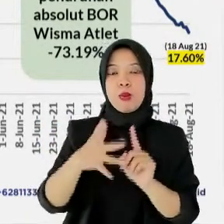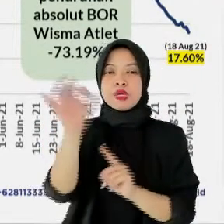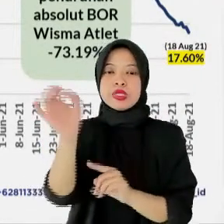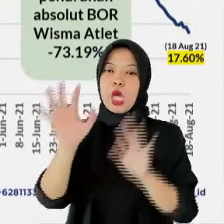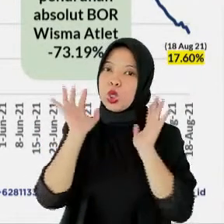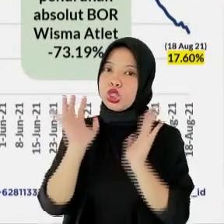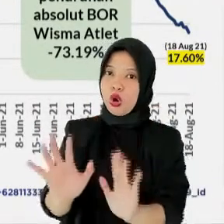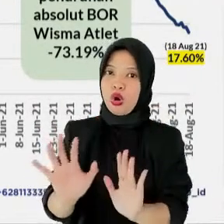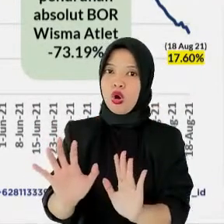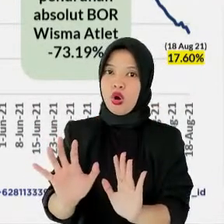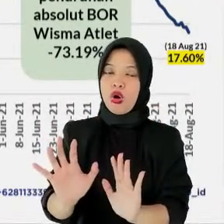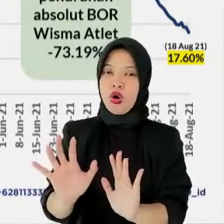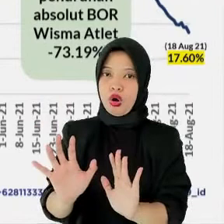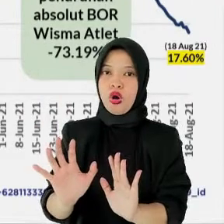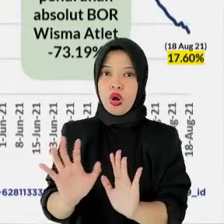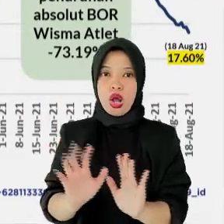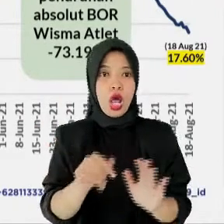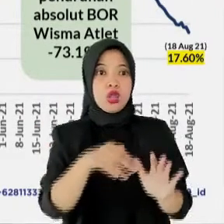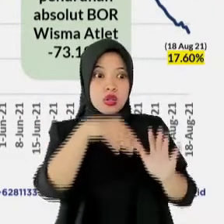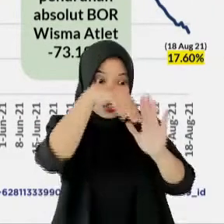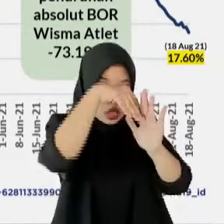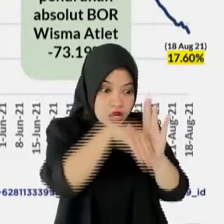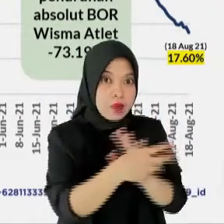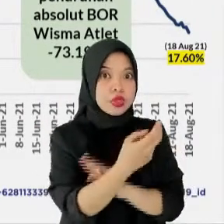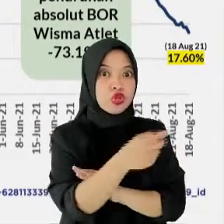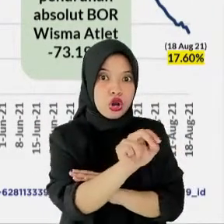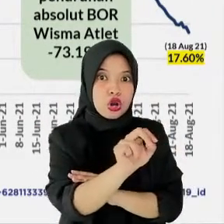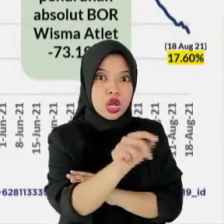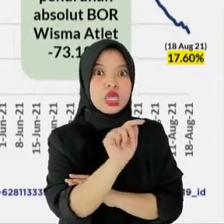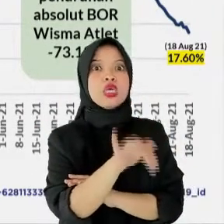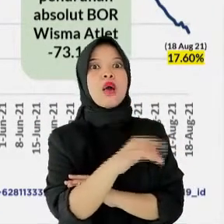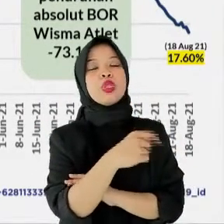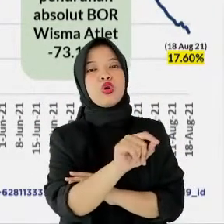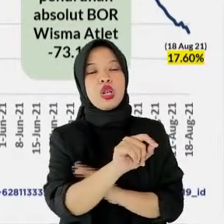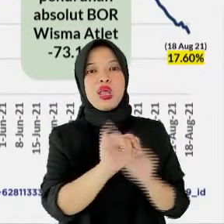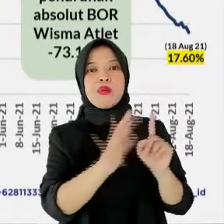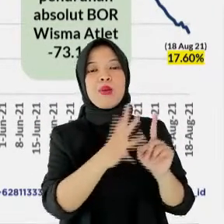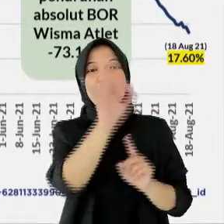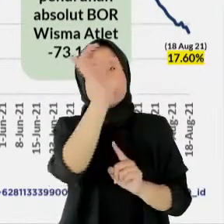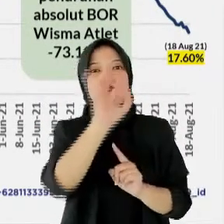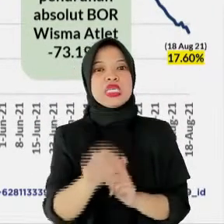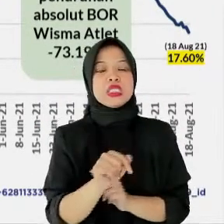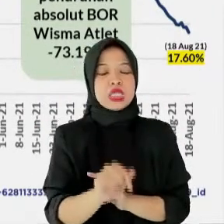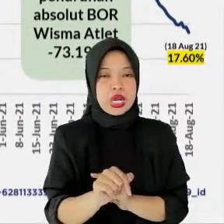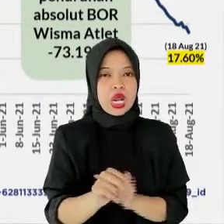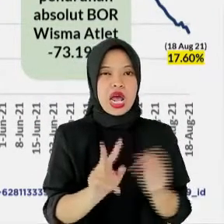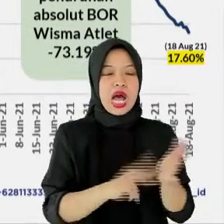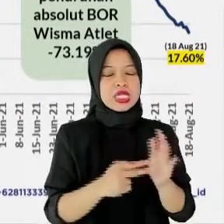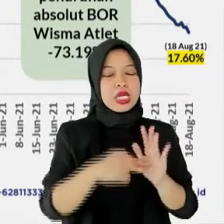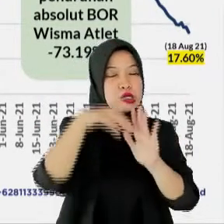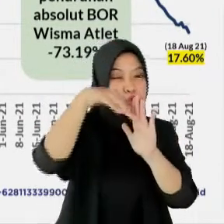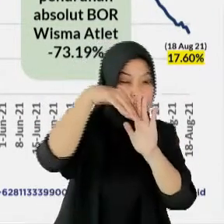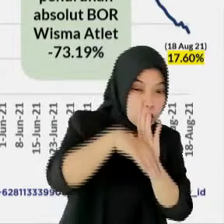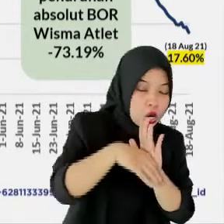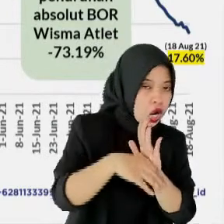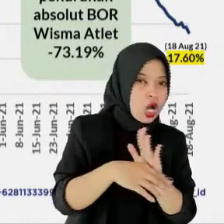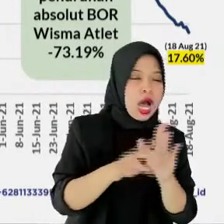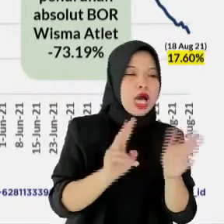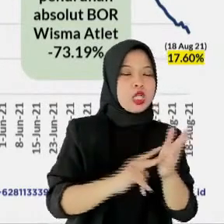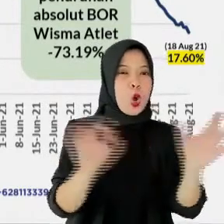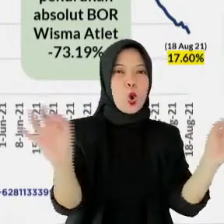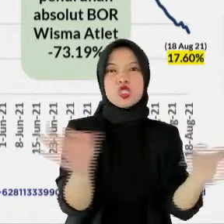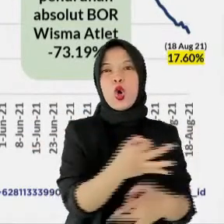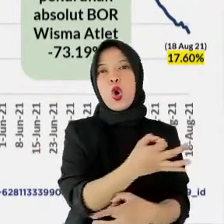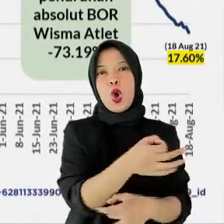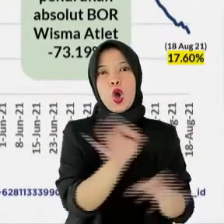15% doang keterisiannya. Itu titik terendah ya sebetulnya titik itu ya? Titik terendah, betul, 15%. Jadi kalau dibilang sangat-sangat kosong gitu